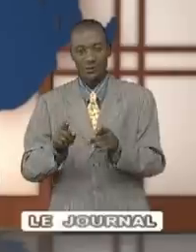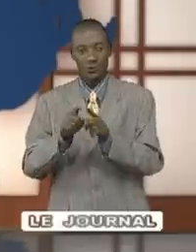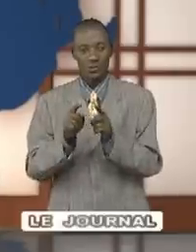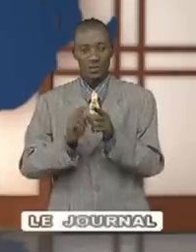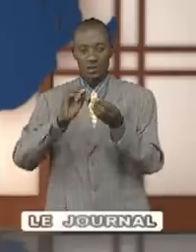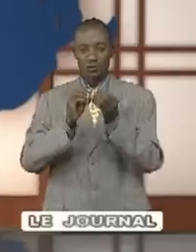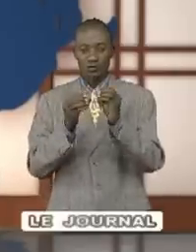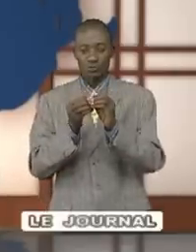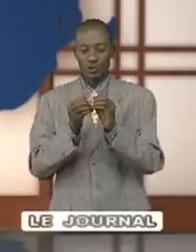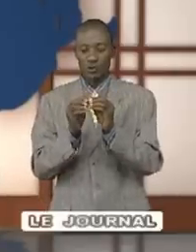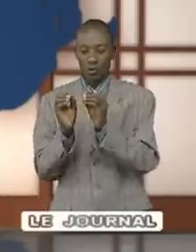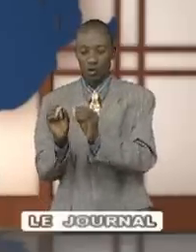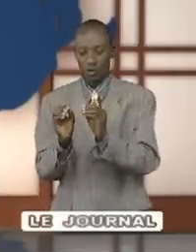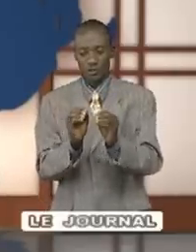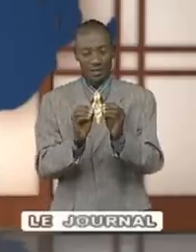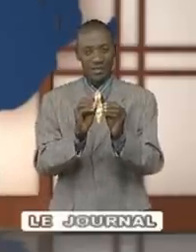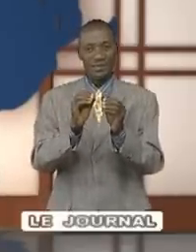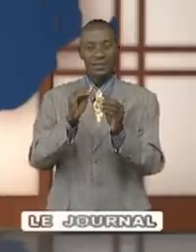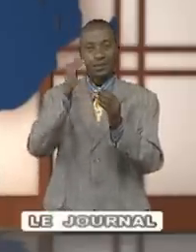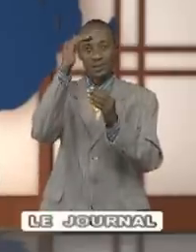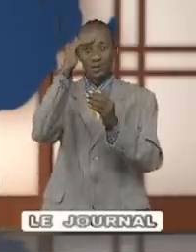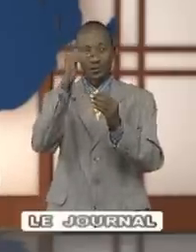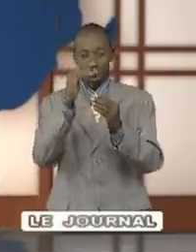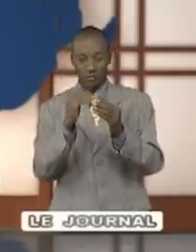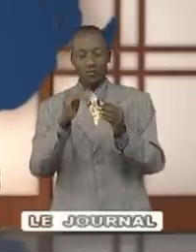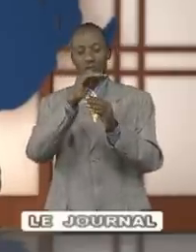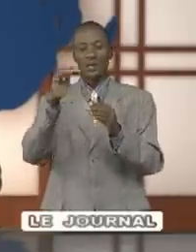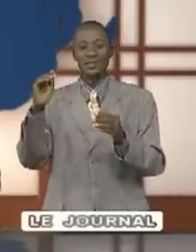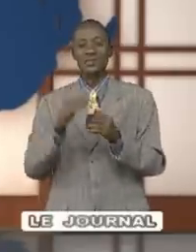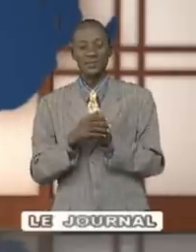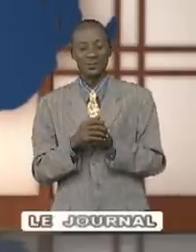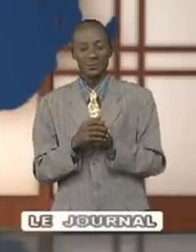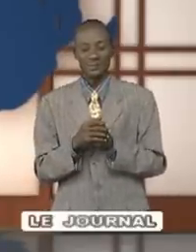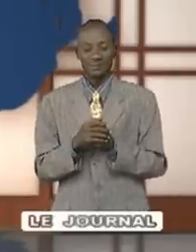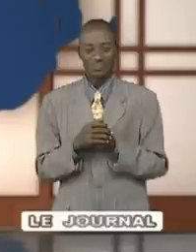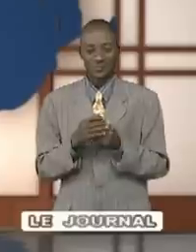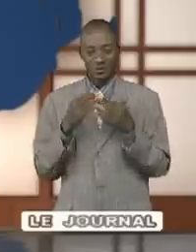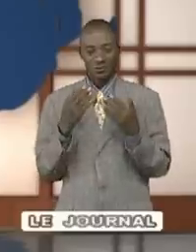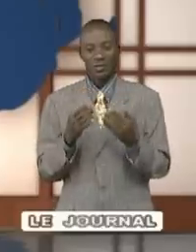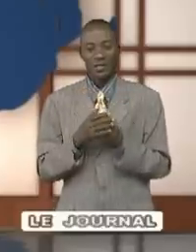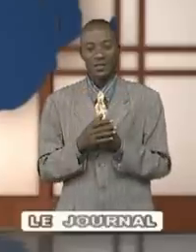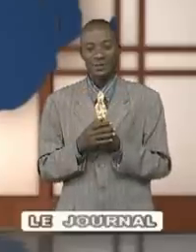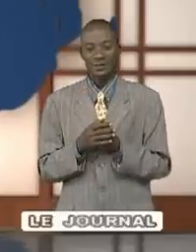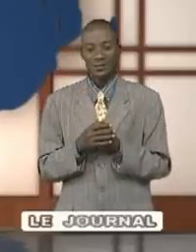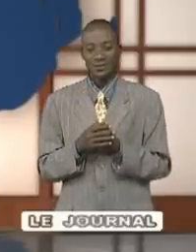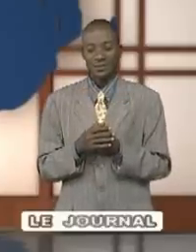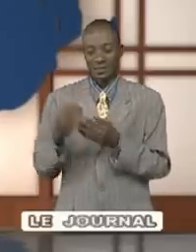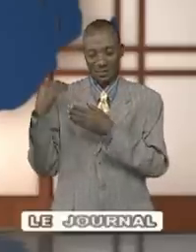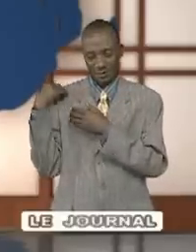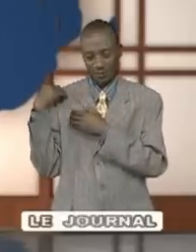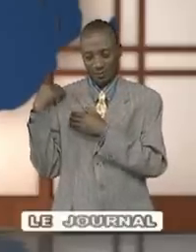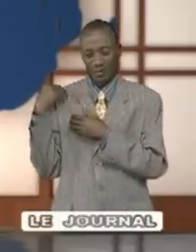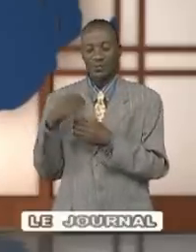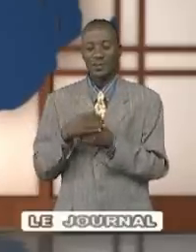numéro d'ordre sur la liste des candidats retenus. Pour la coordination consultant cabinet, Excellence Moncole Kadisek,